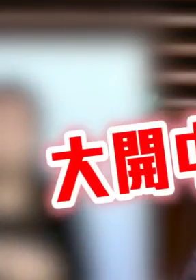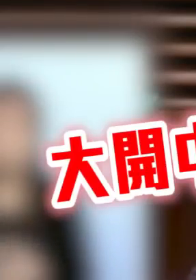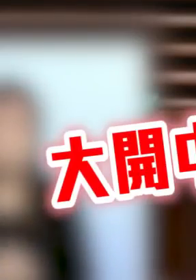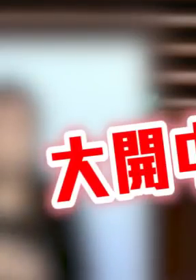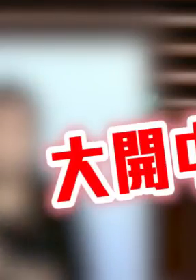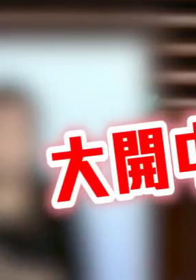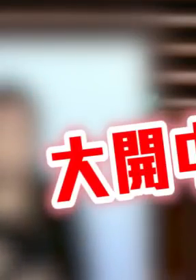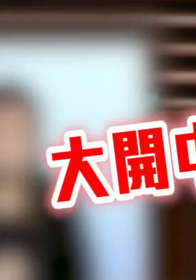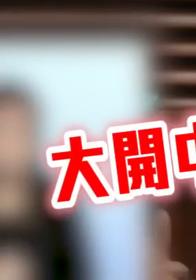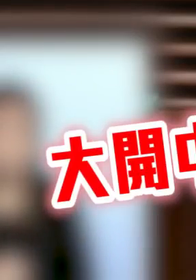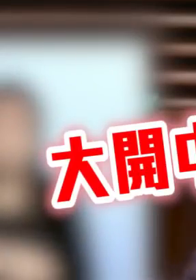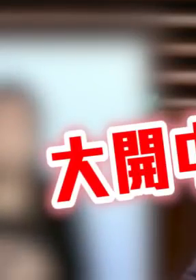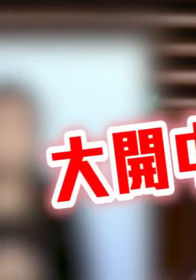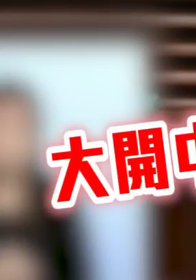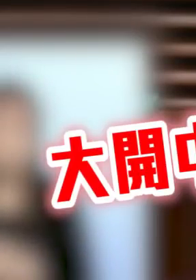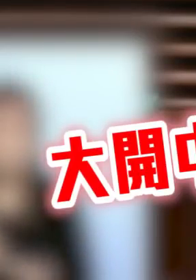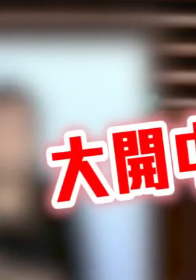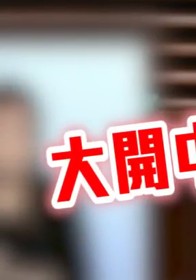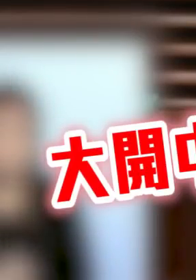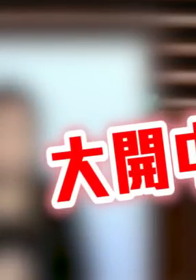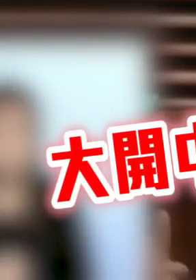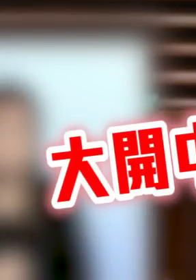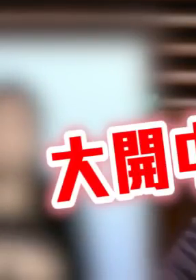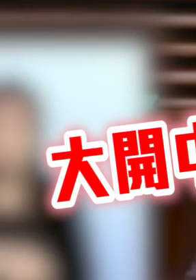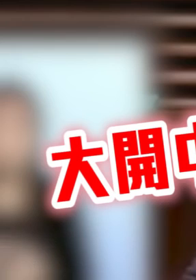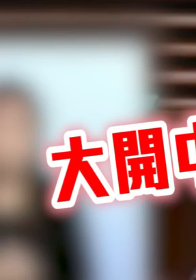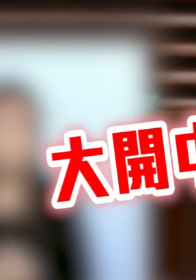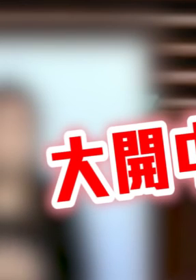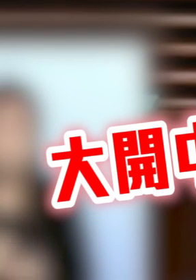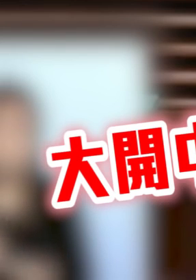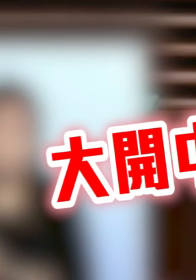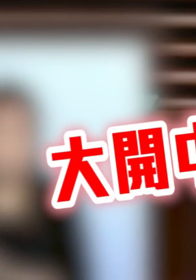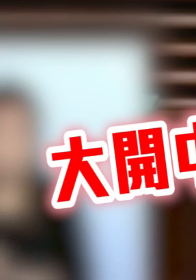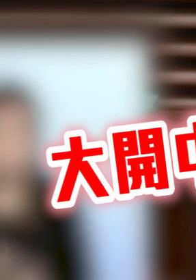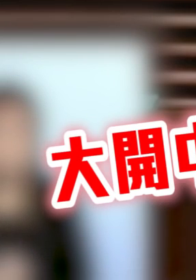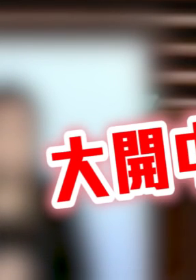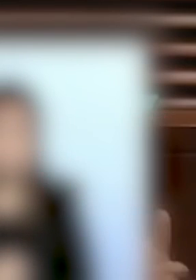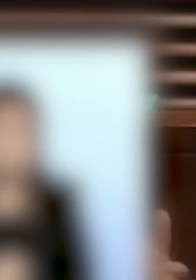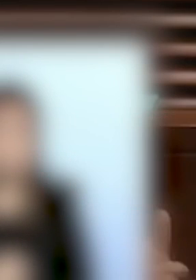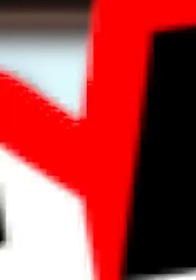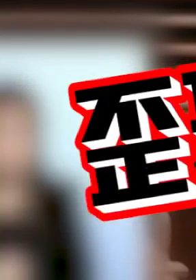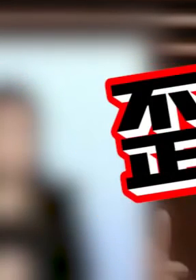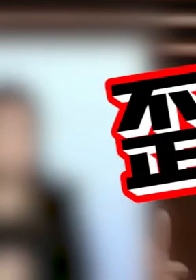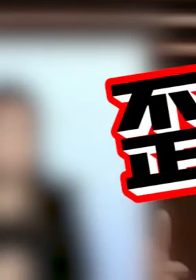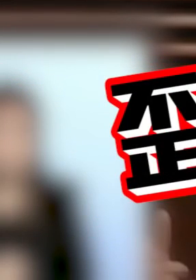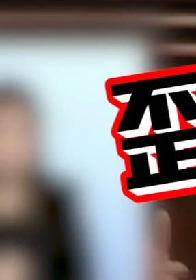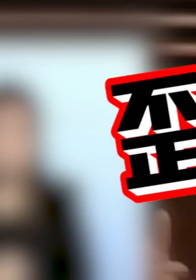係大開中門， 大開中門，大開中門。